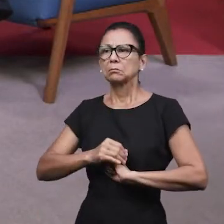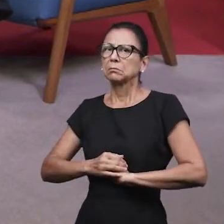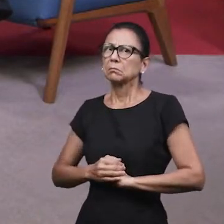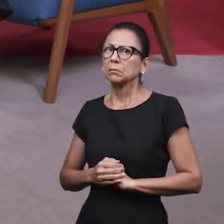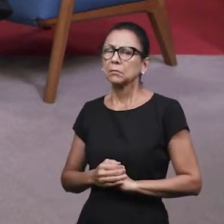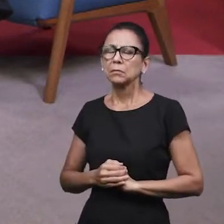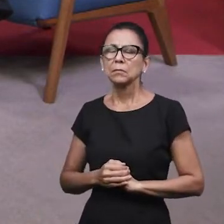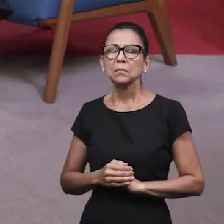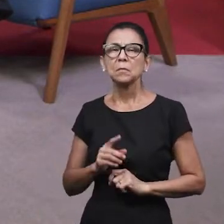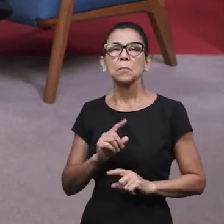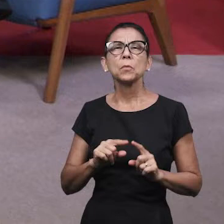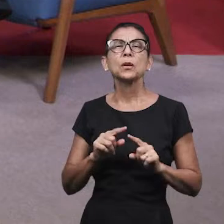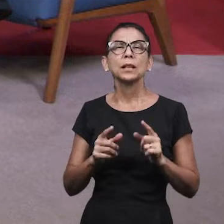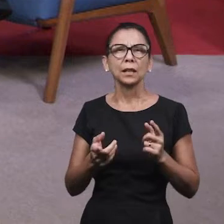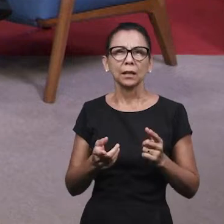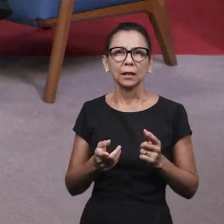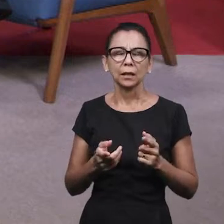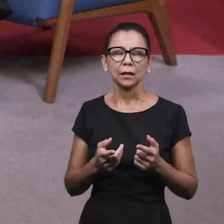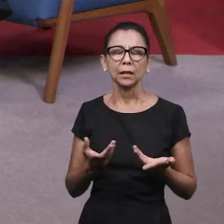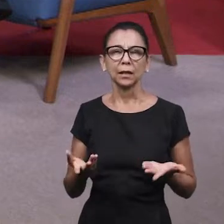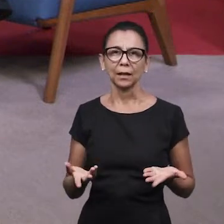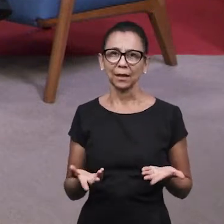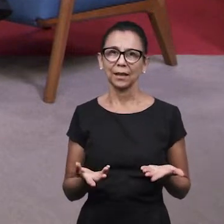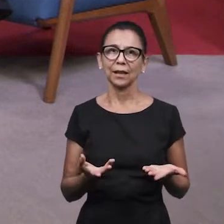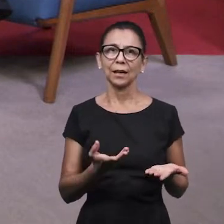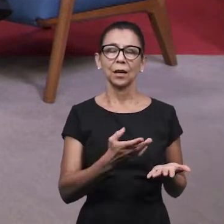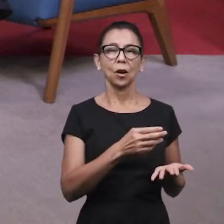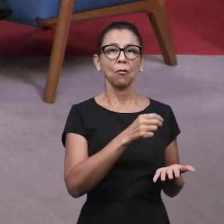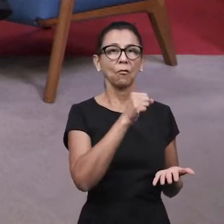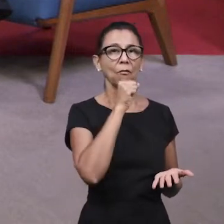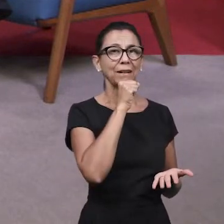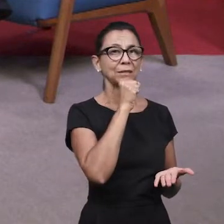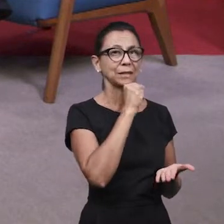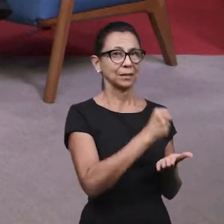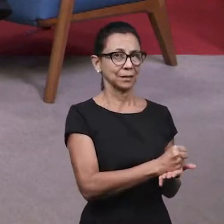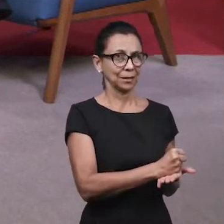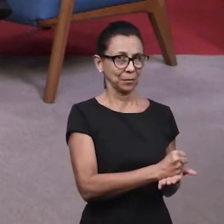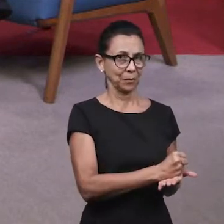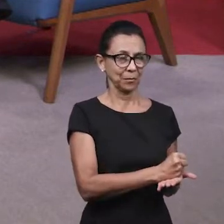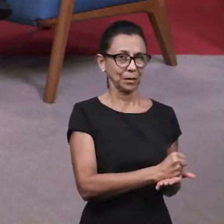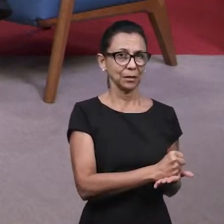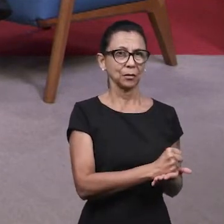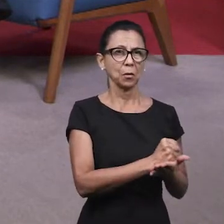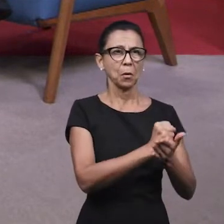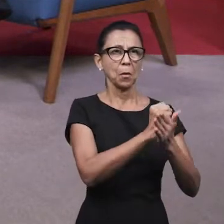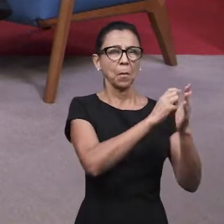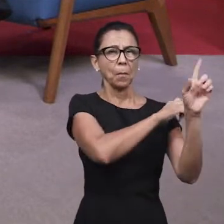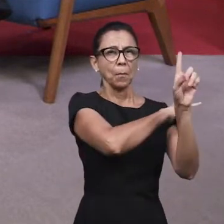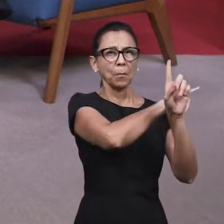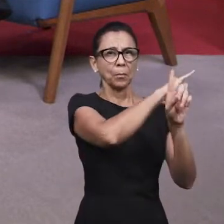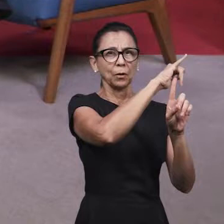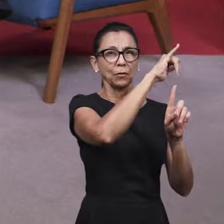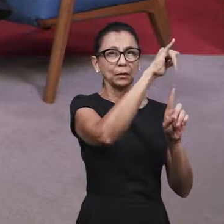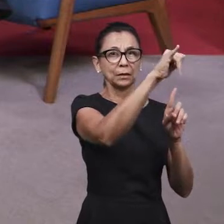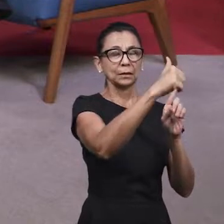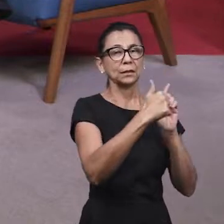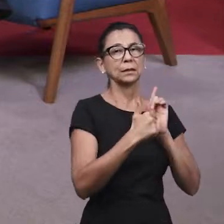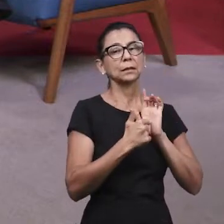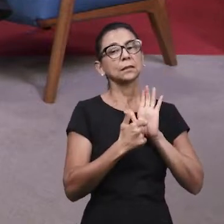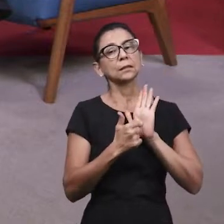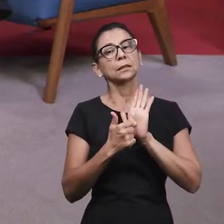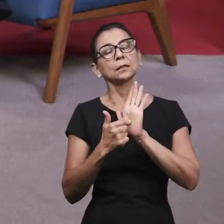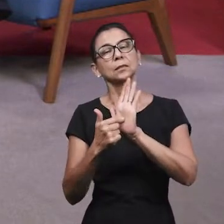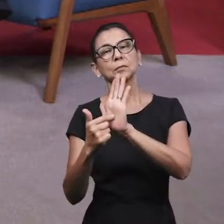pas un hasard. L'Ancien Testament est très riche dans des marqueurs prophétiques qui pointent vers le Seigneur